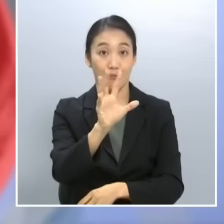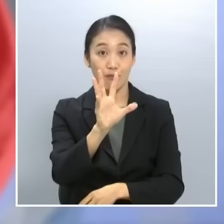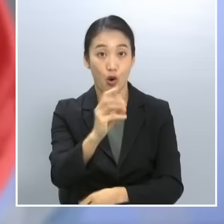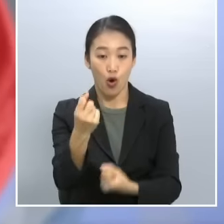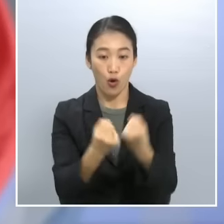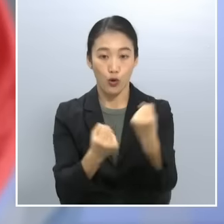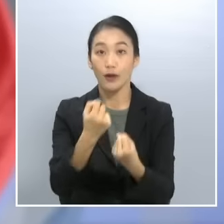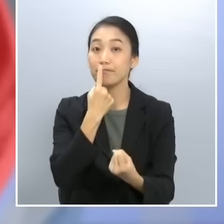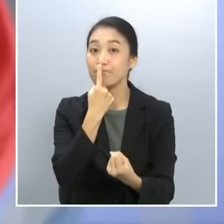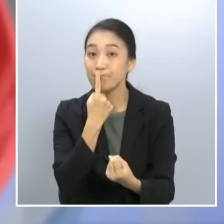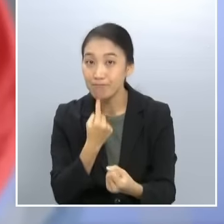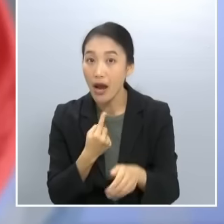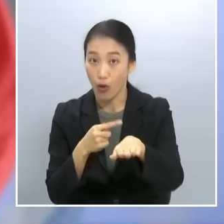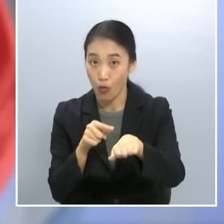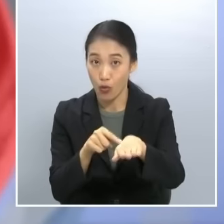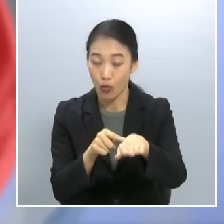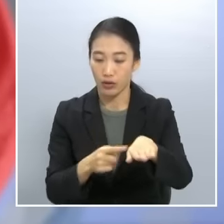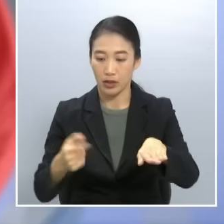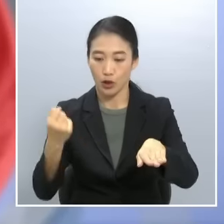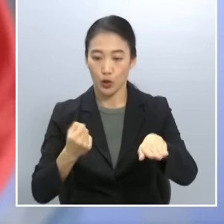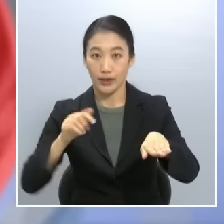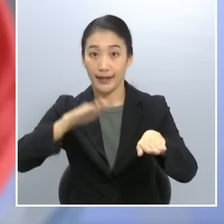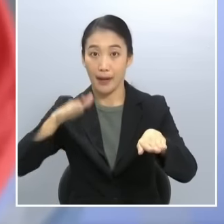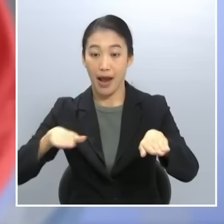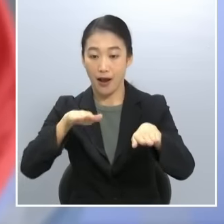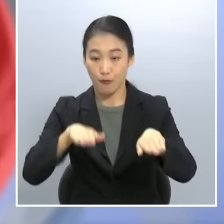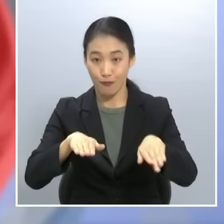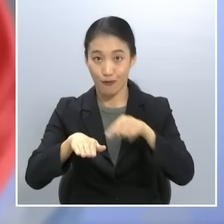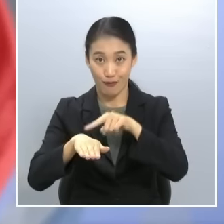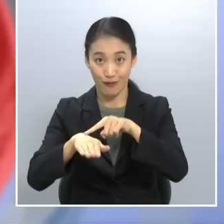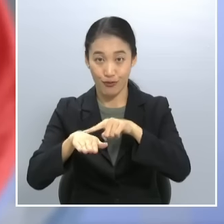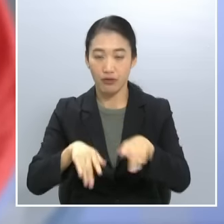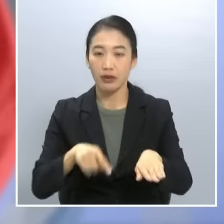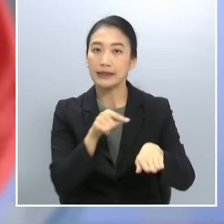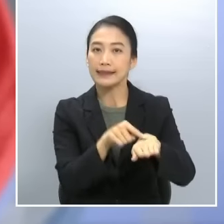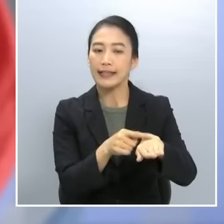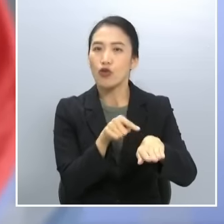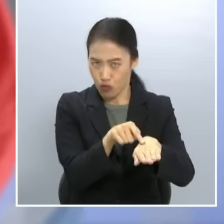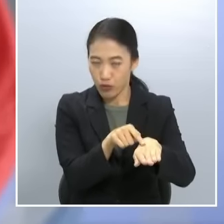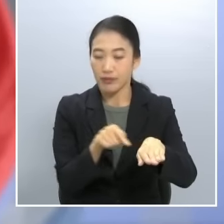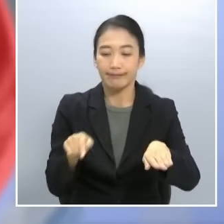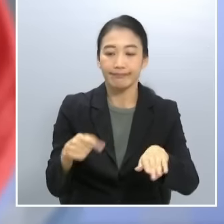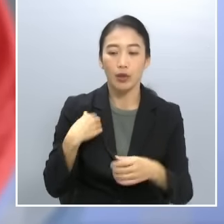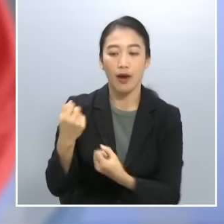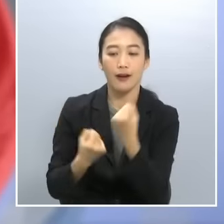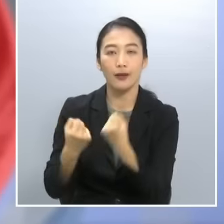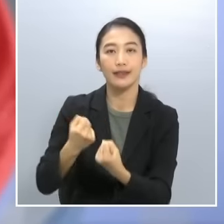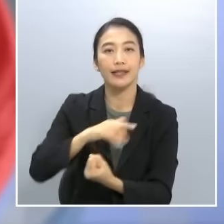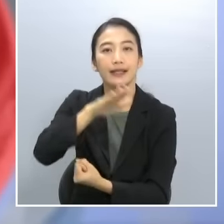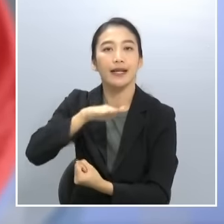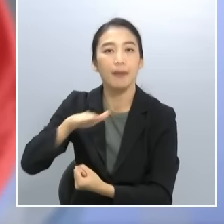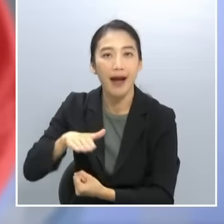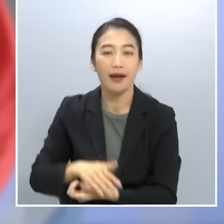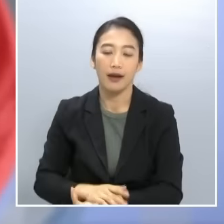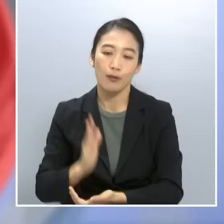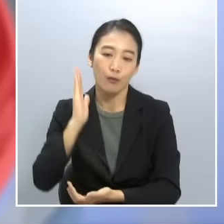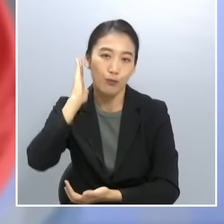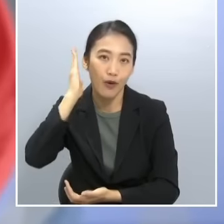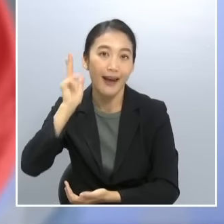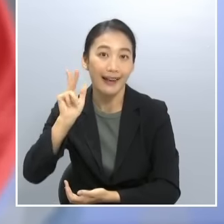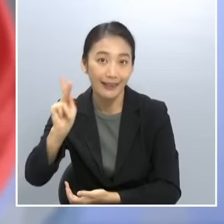จอดใกล้กับกับตะบะที่เขาล้างแต่พรกับบอกว่าเพิ่งนึกได้เนี่ยค่ะเห็น